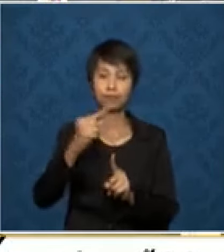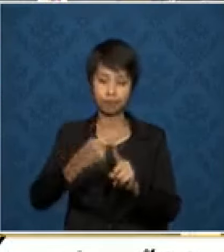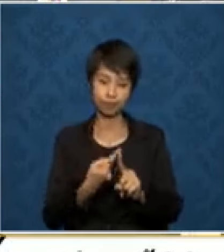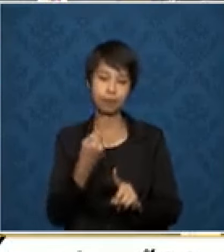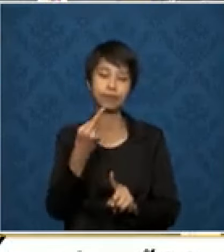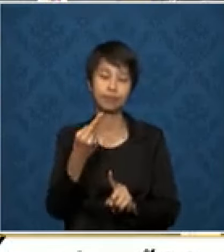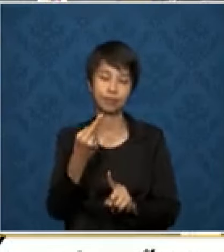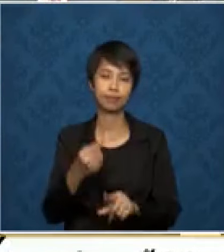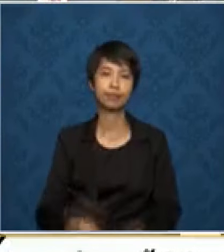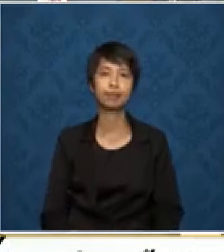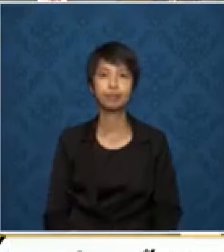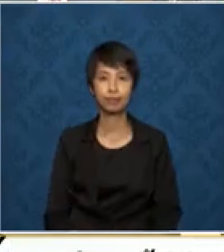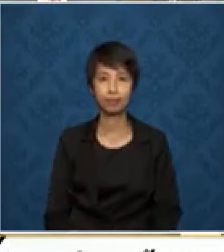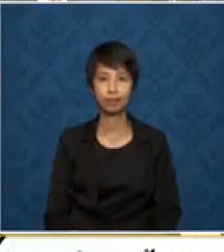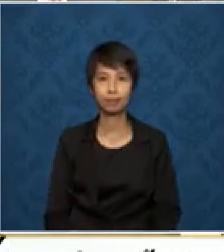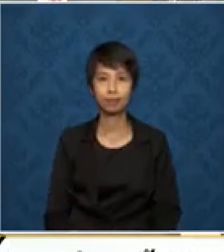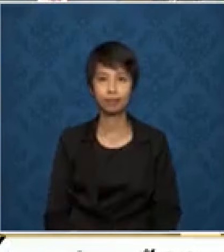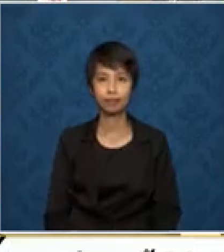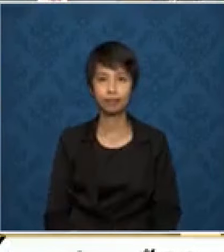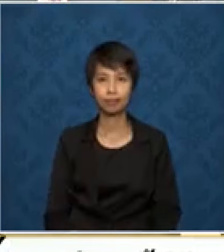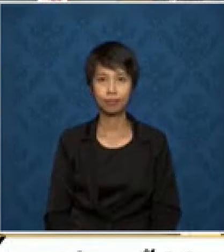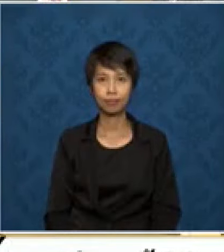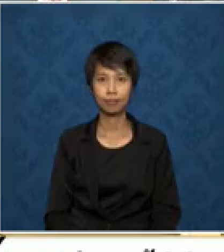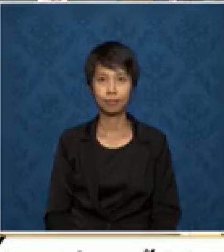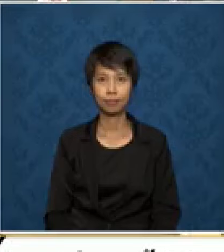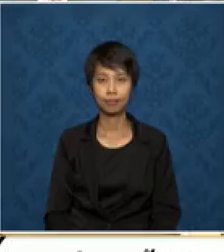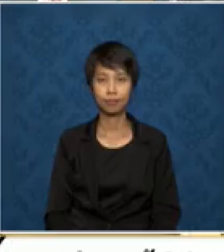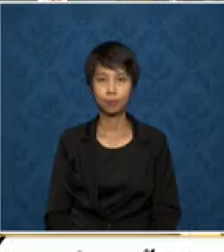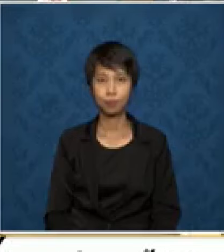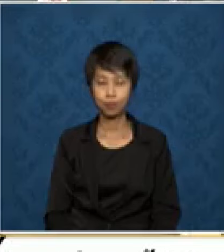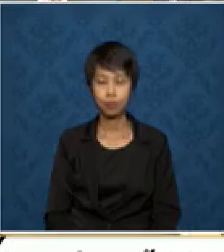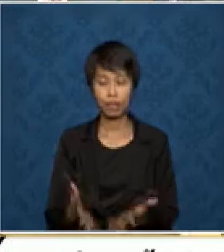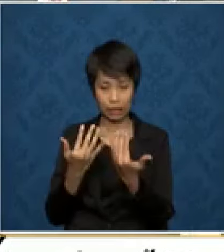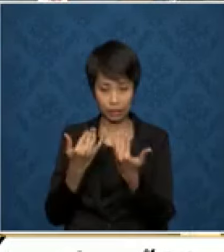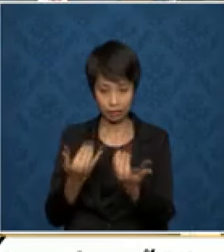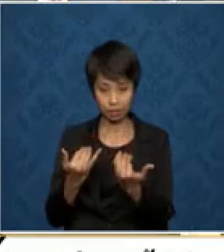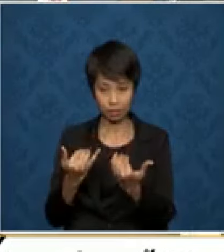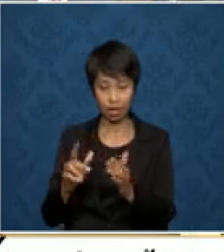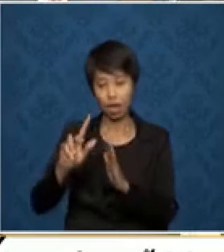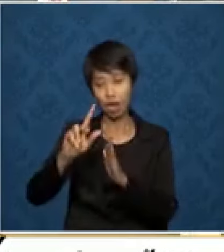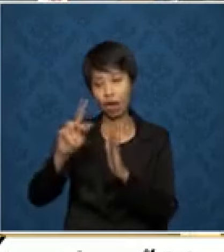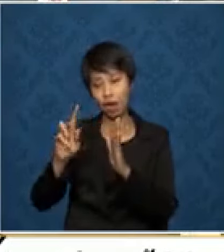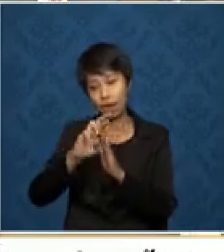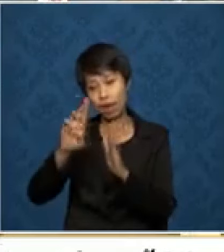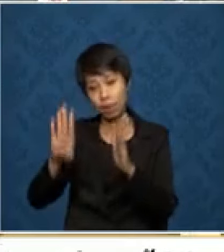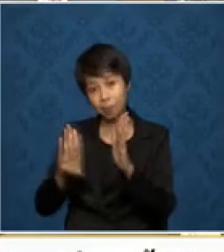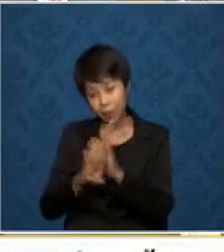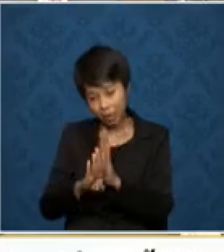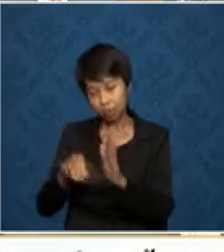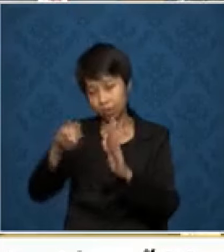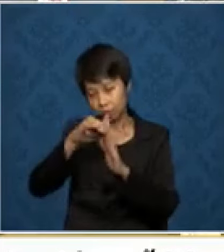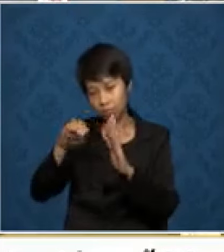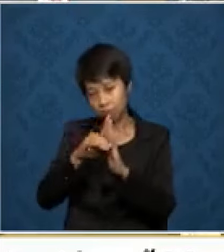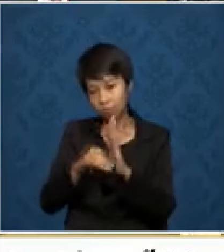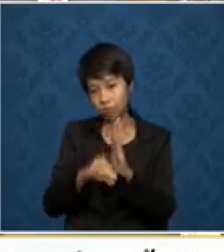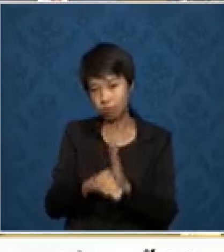ผ่านมาซึ่งการกำหนดกฎระเบียบนี้นโยบาย